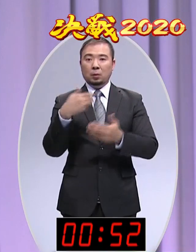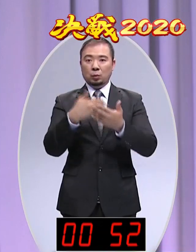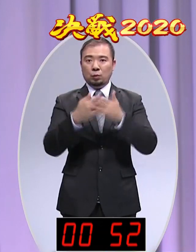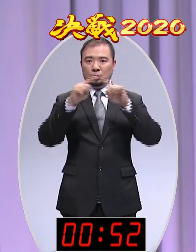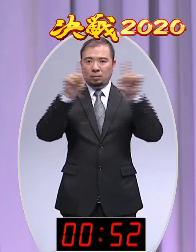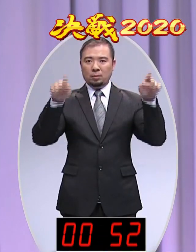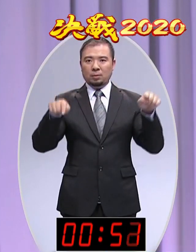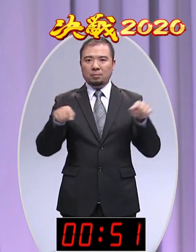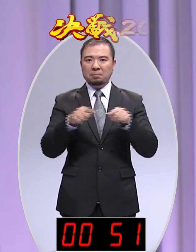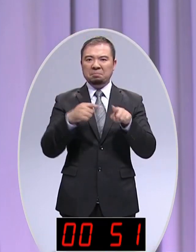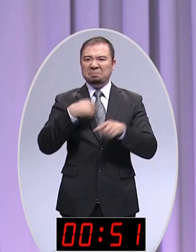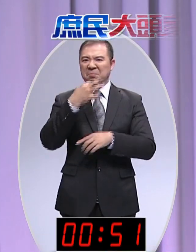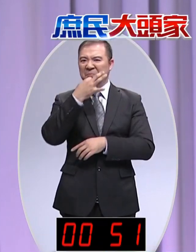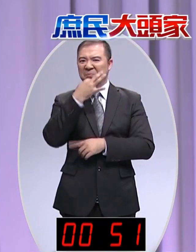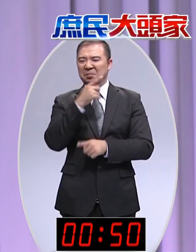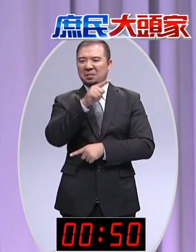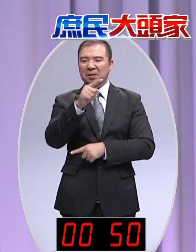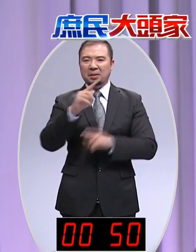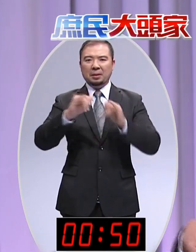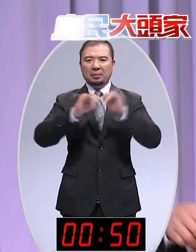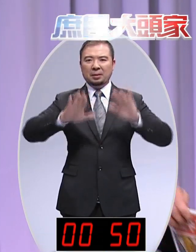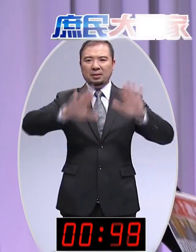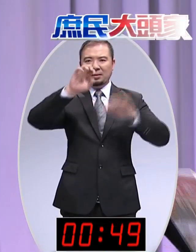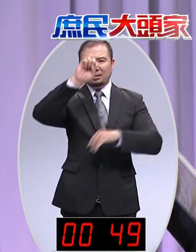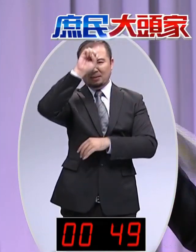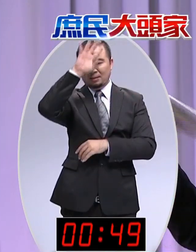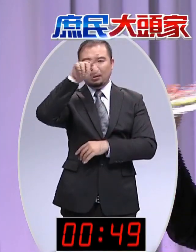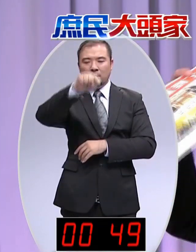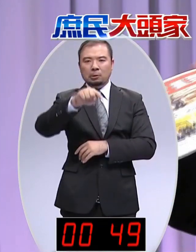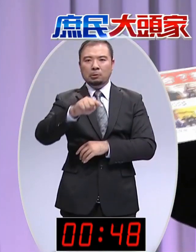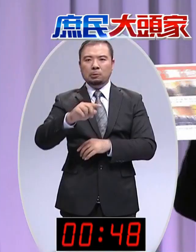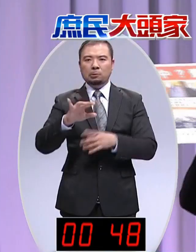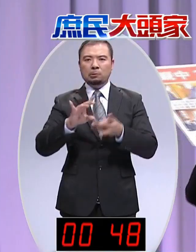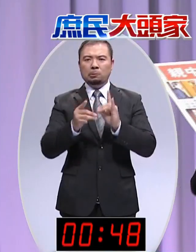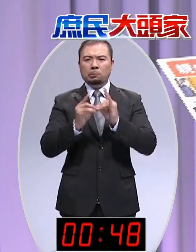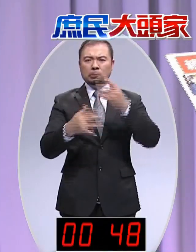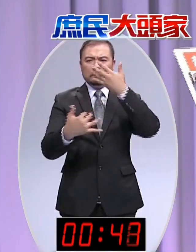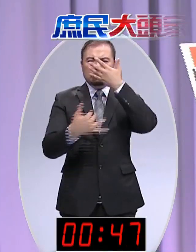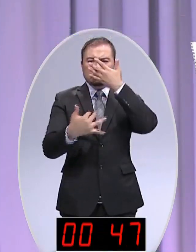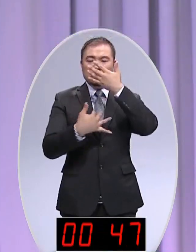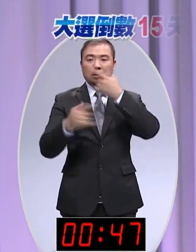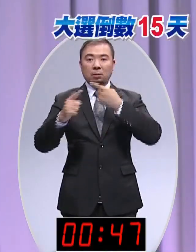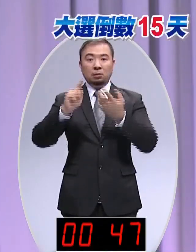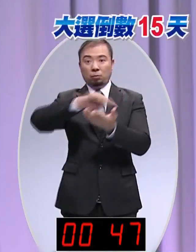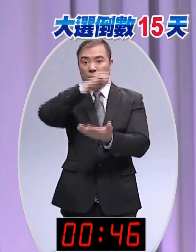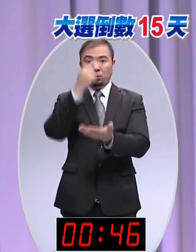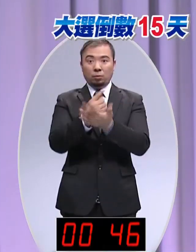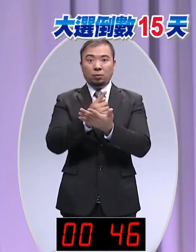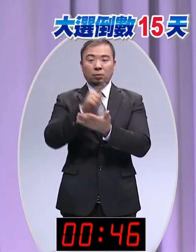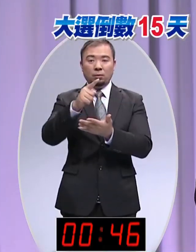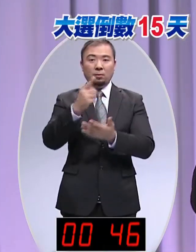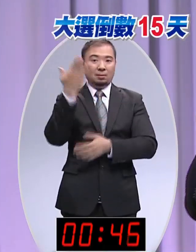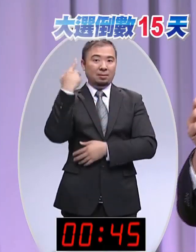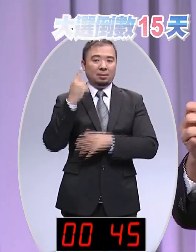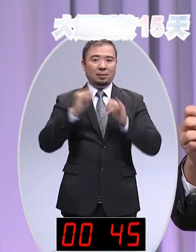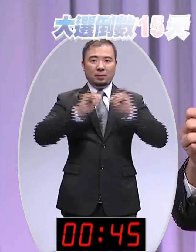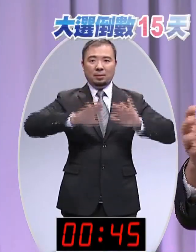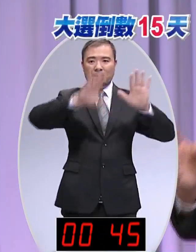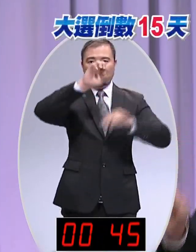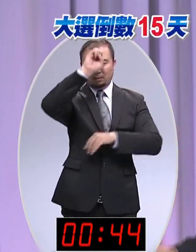民进党再让我黑韩产业的抹下去，这是民进党所有跟大陆来往的图片，清清楚